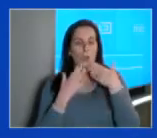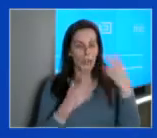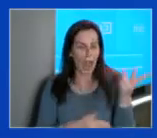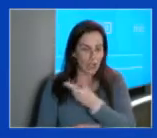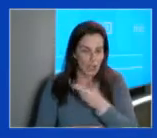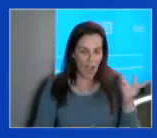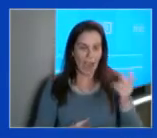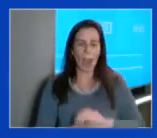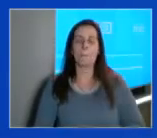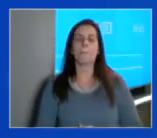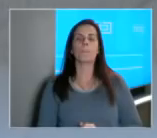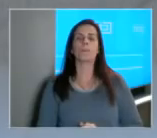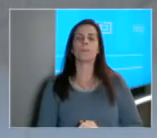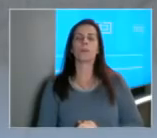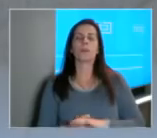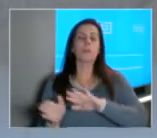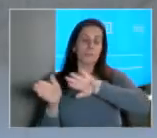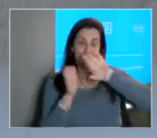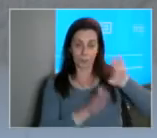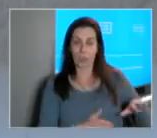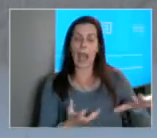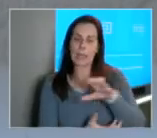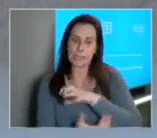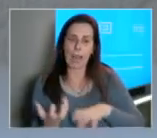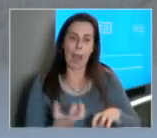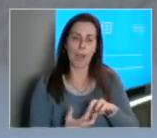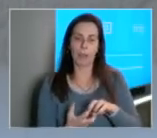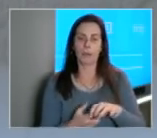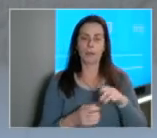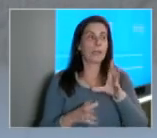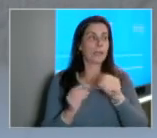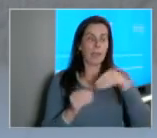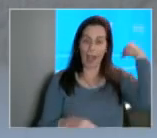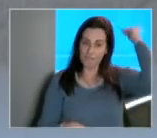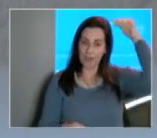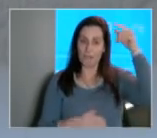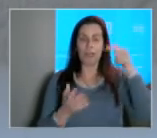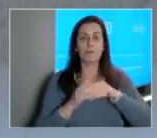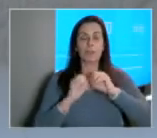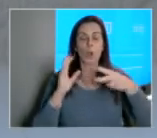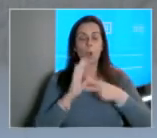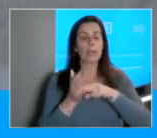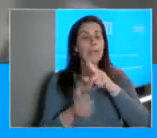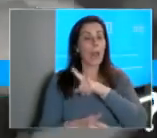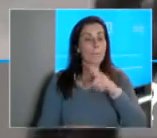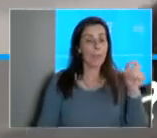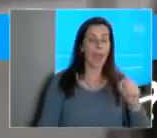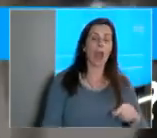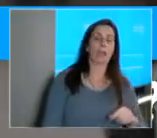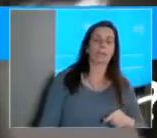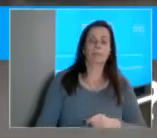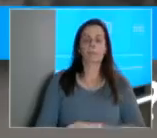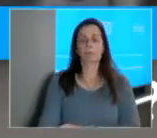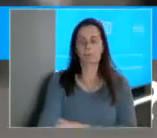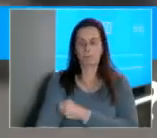רבה לכם. אחלה העניין הבא שלנו, ההסלמה הביטחונית מול הפלסטינים בעקבות פרסום עסקת המאה של נשיא ארצות הברית